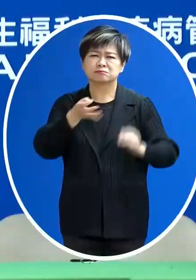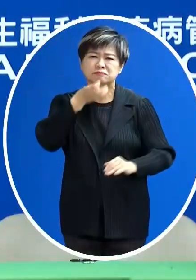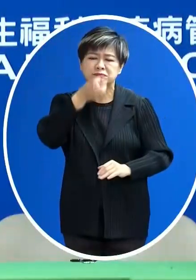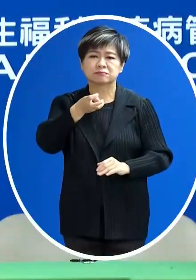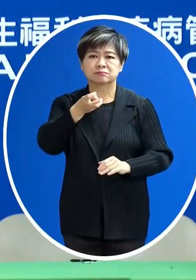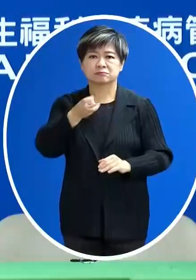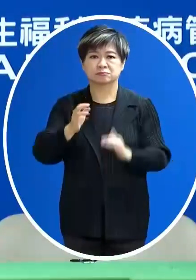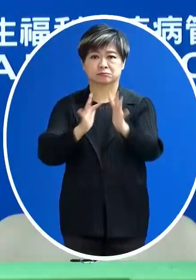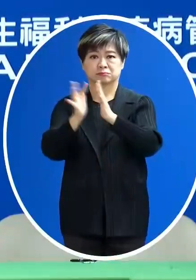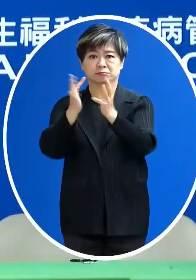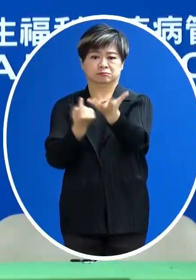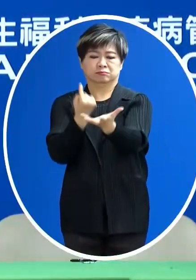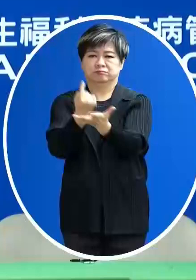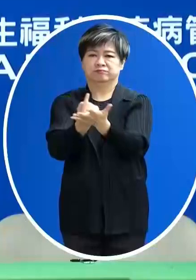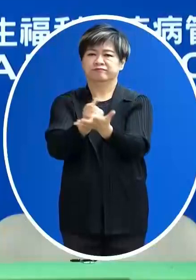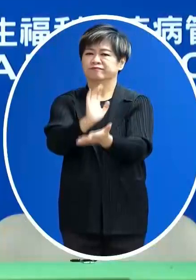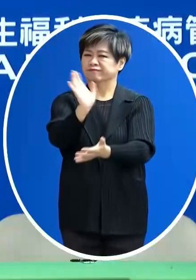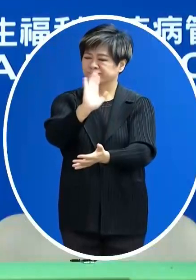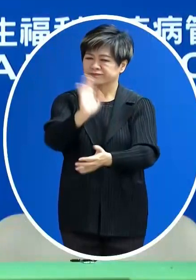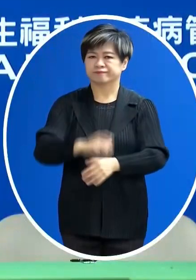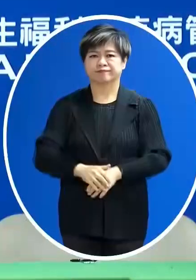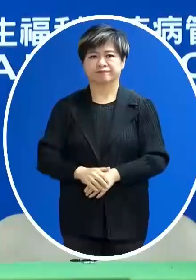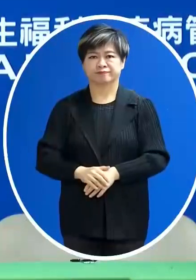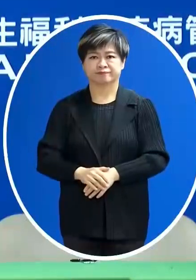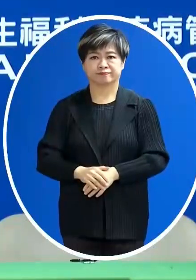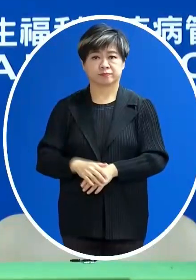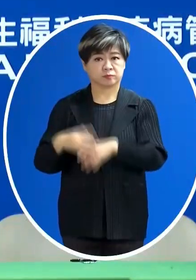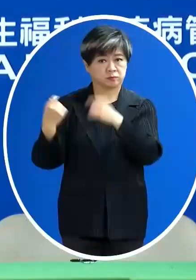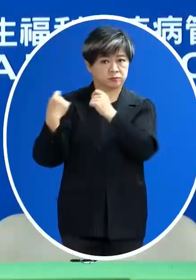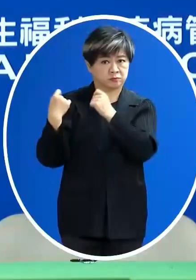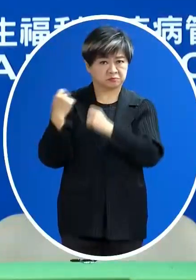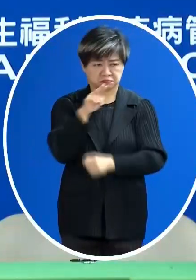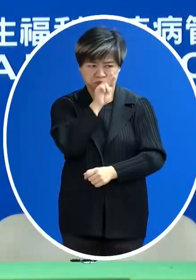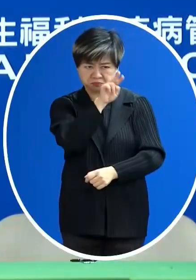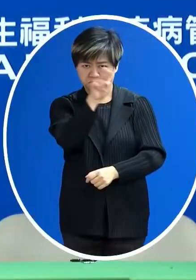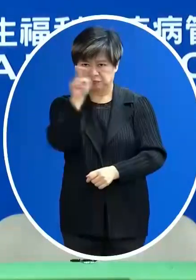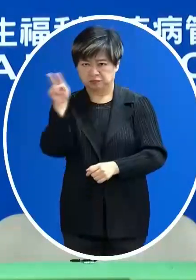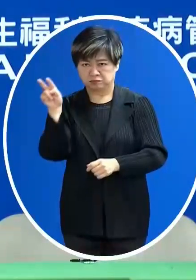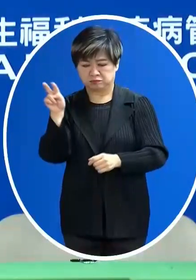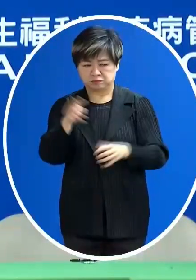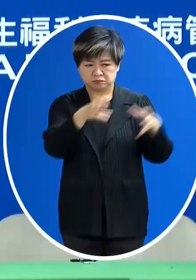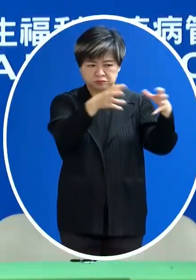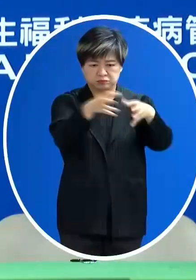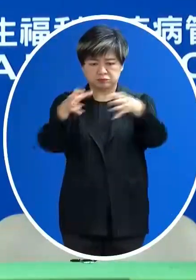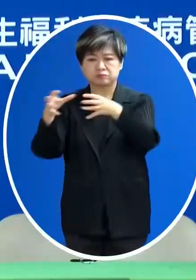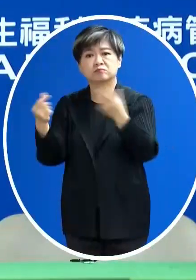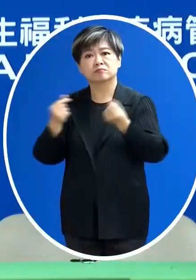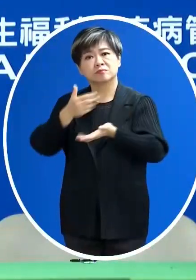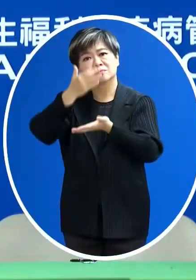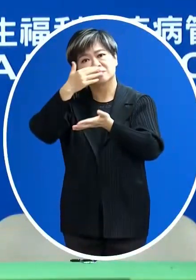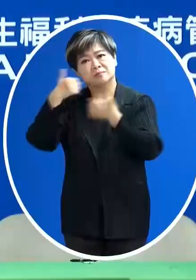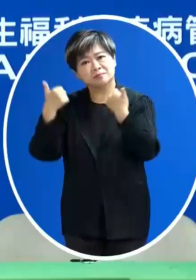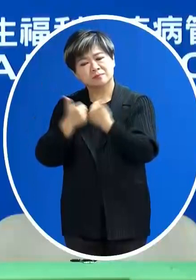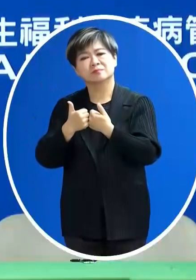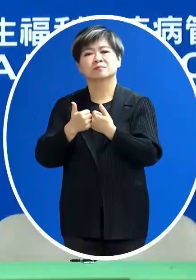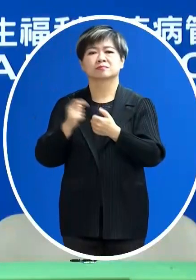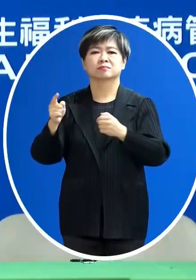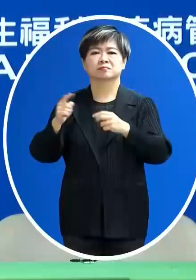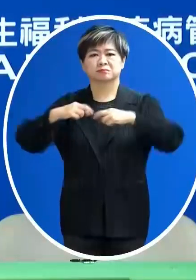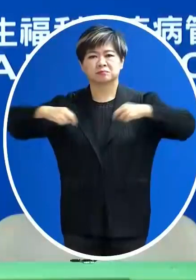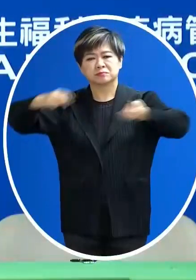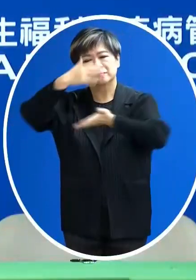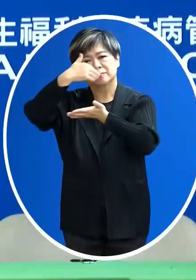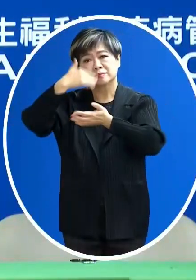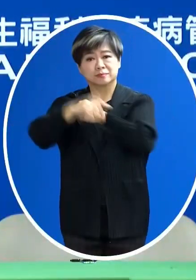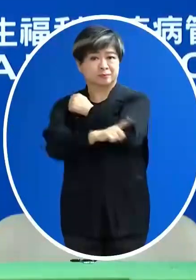这个活动。那我觉得最近我观察到，就是在各种的聚会、餐会、尾牙或者是聚会当